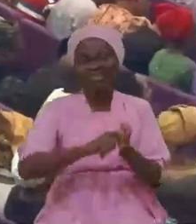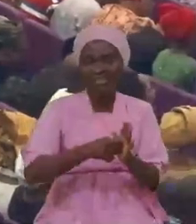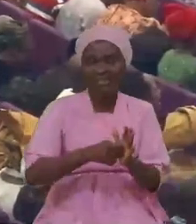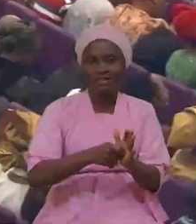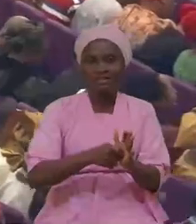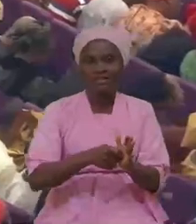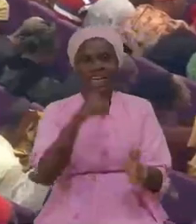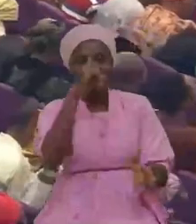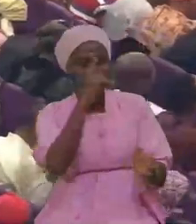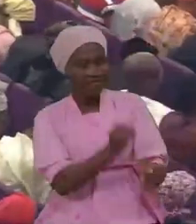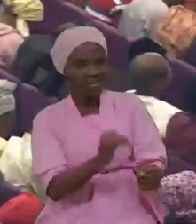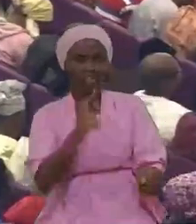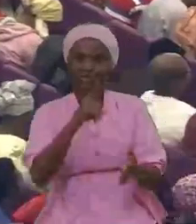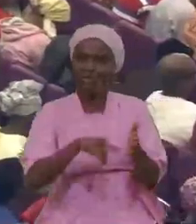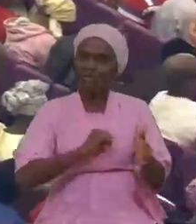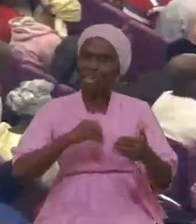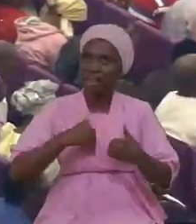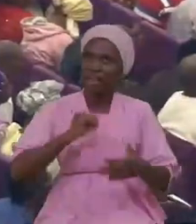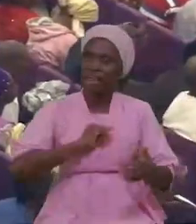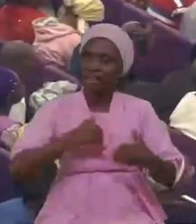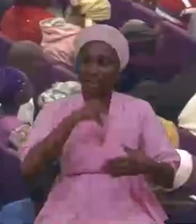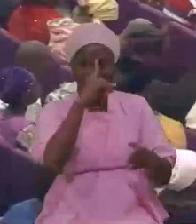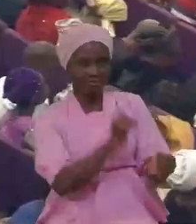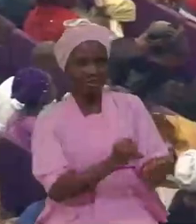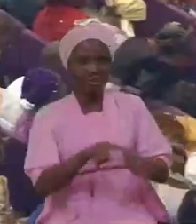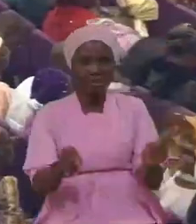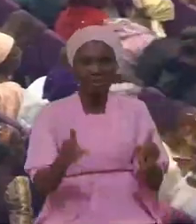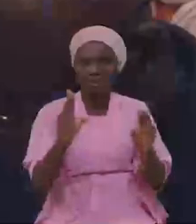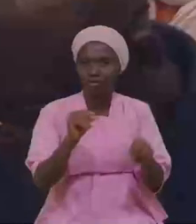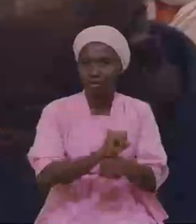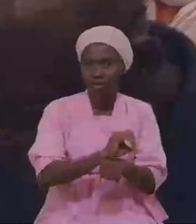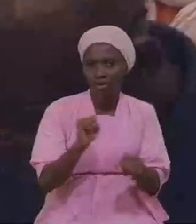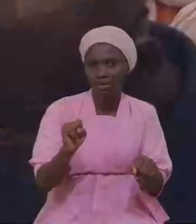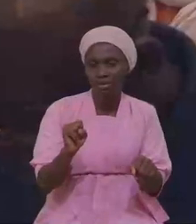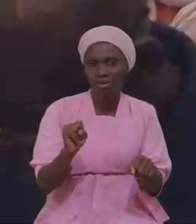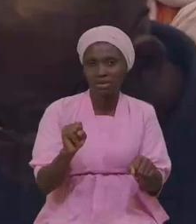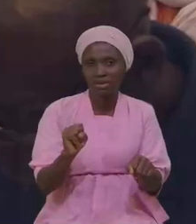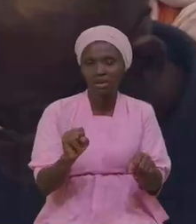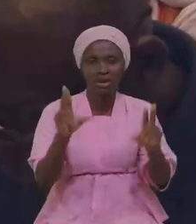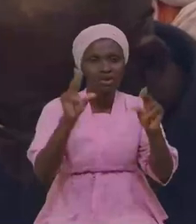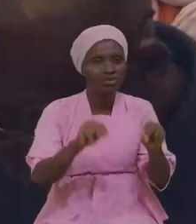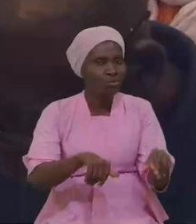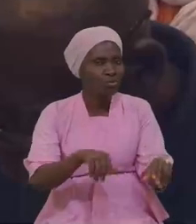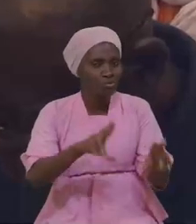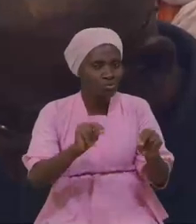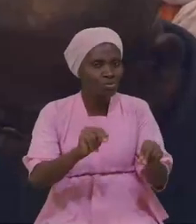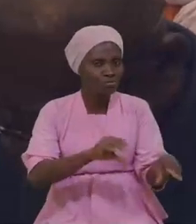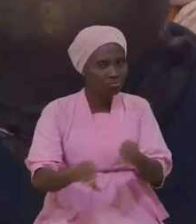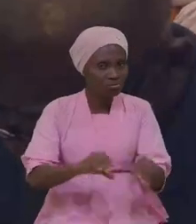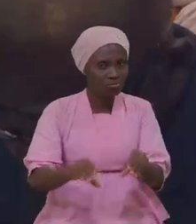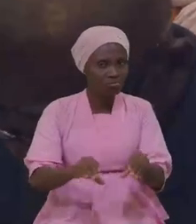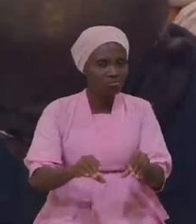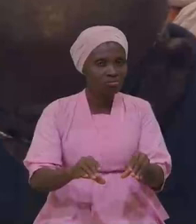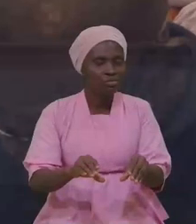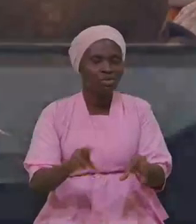la foi est ce que j'ai, mais il n'y a pas d'œuvre, il n'y a pas de fait, il n'y a pas de